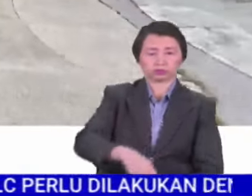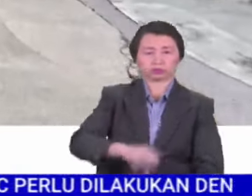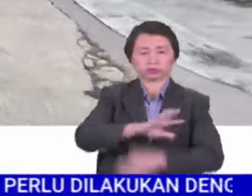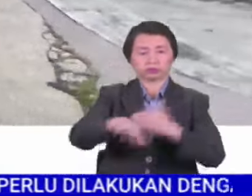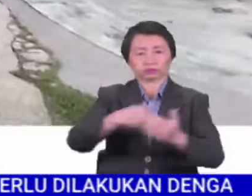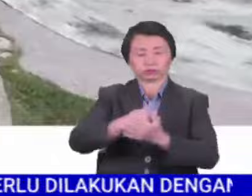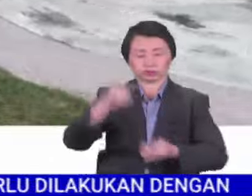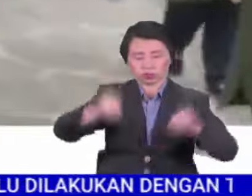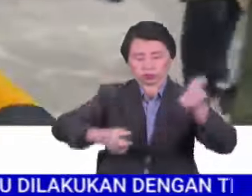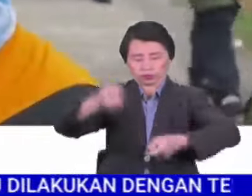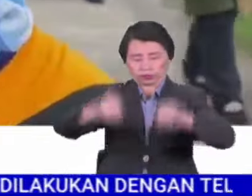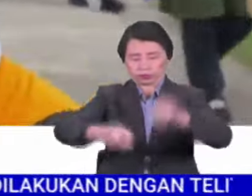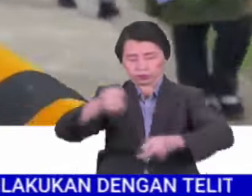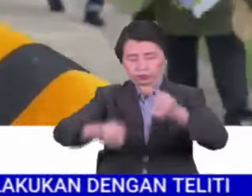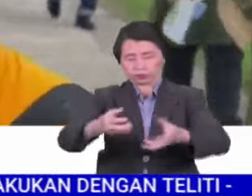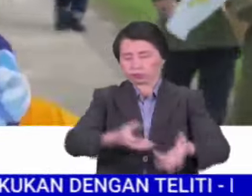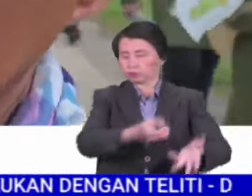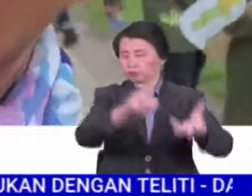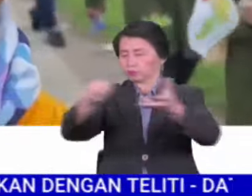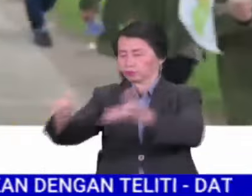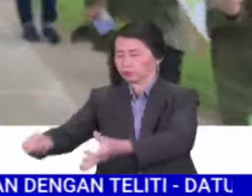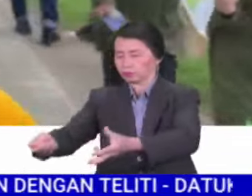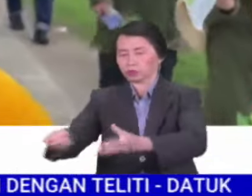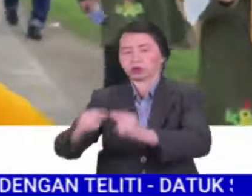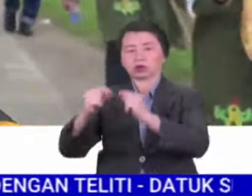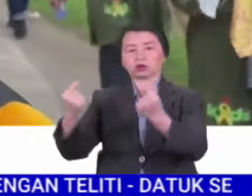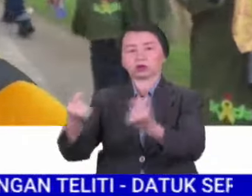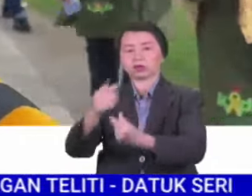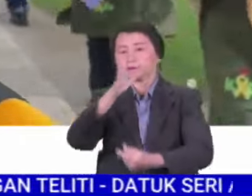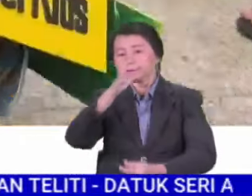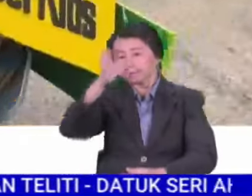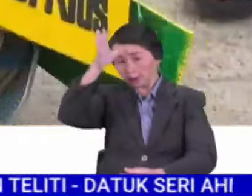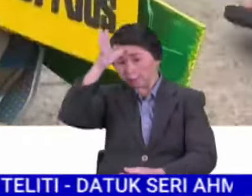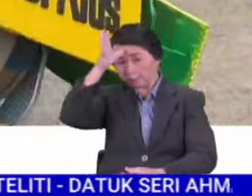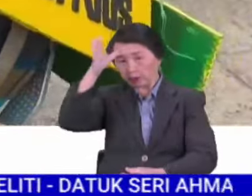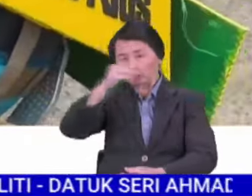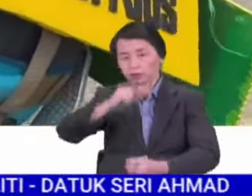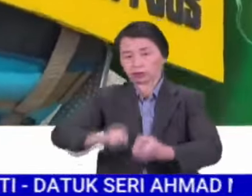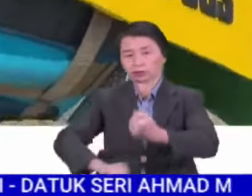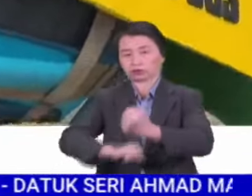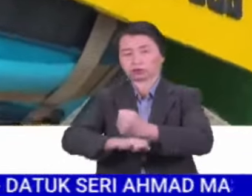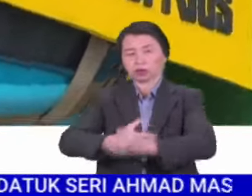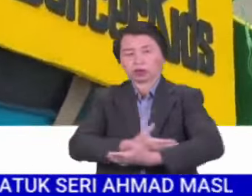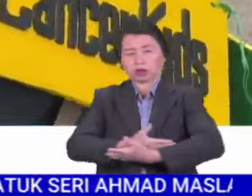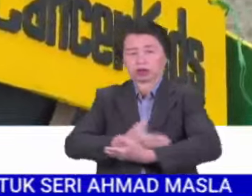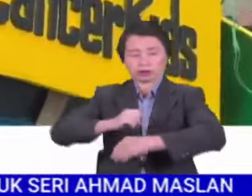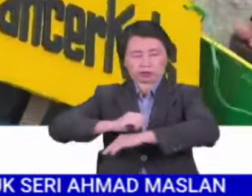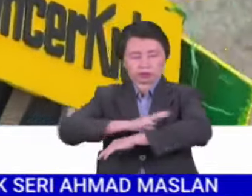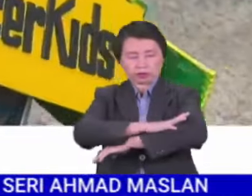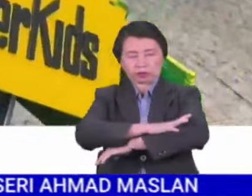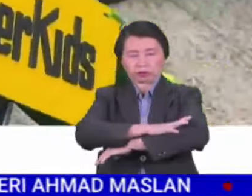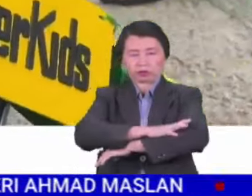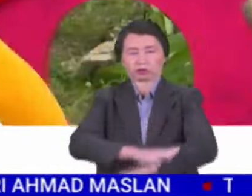yang dikumpul akan disalurkan kepada kumpulan ibu bapak dan sokongan anak-anak